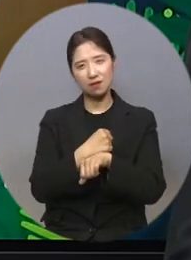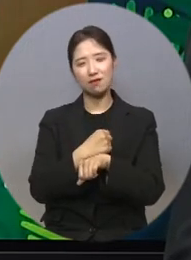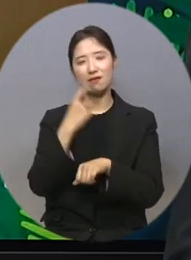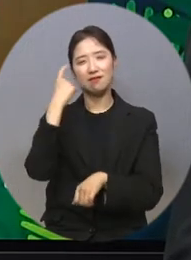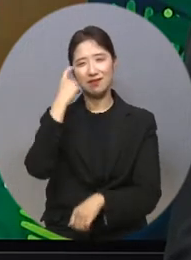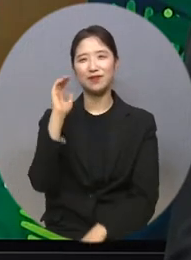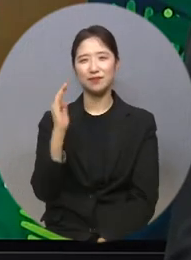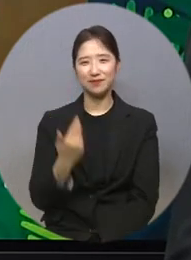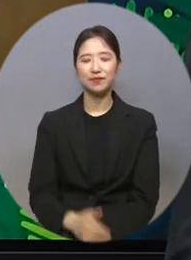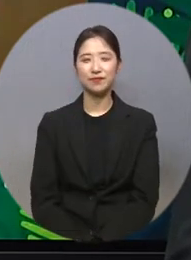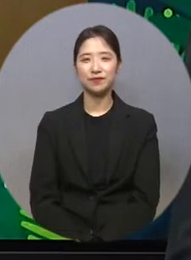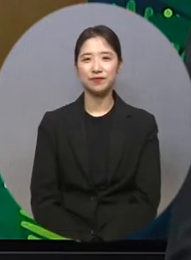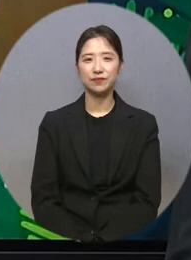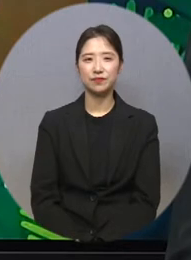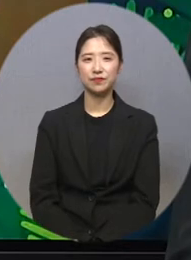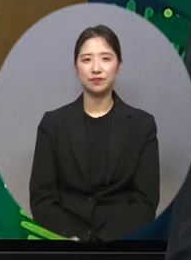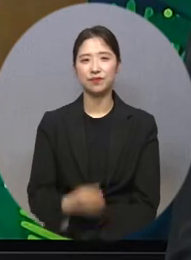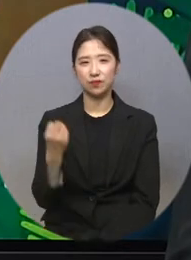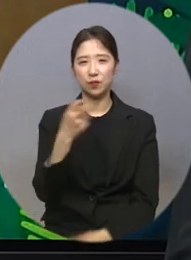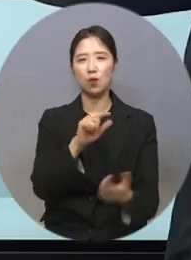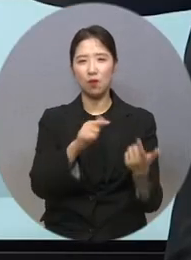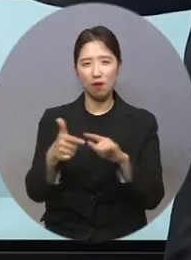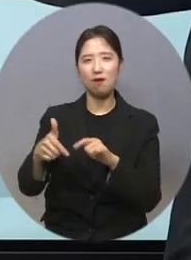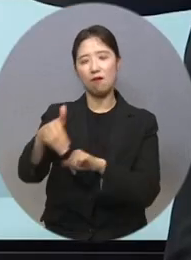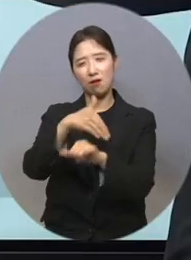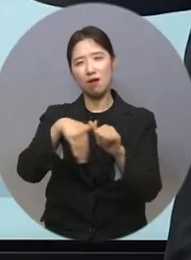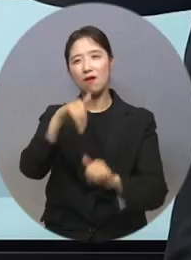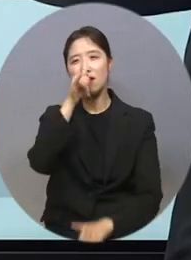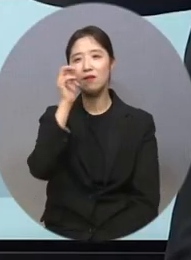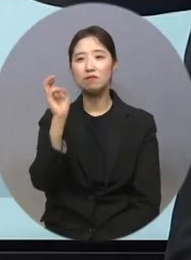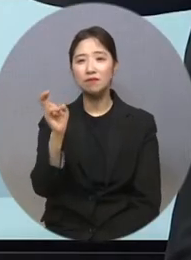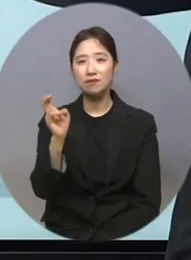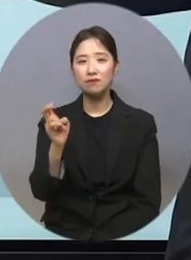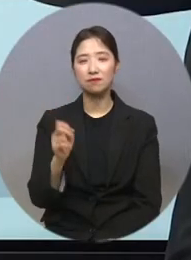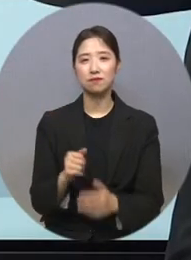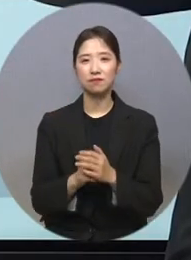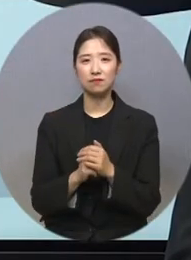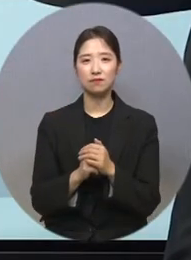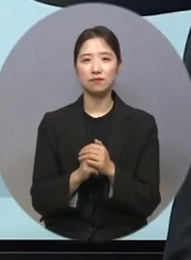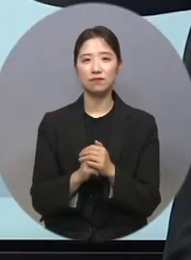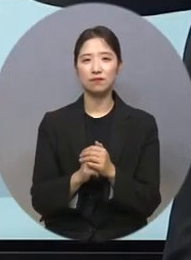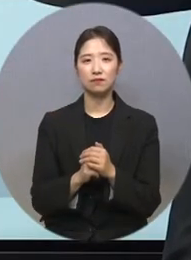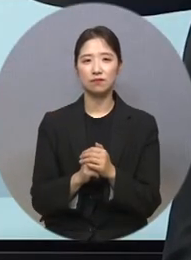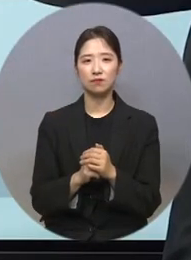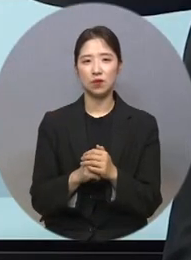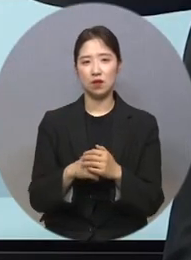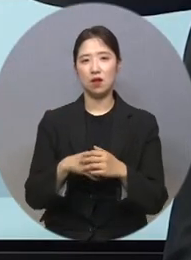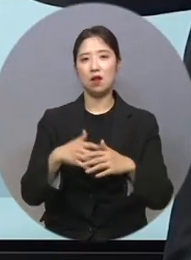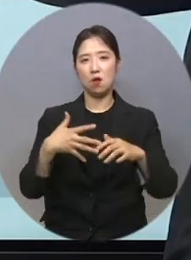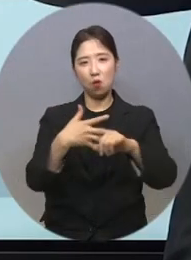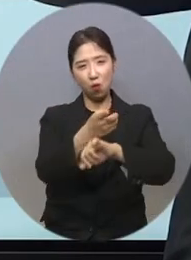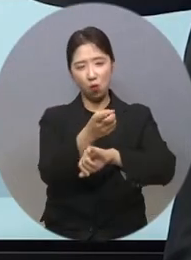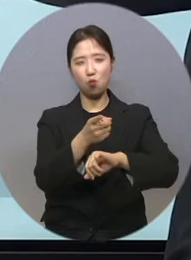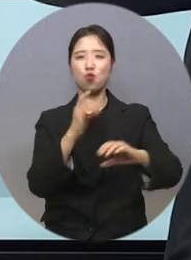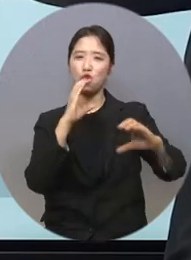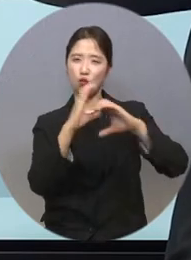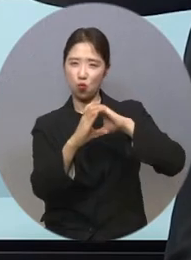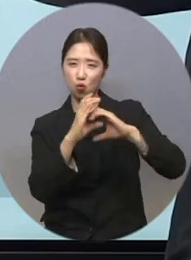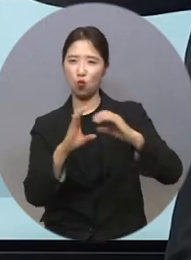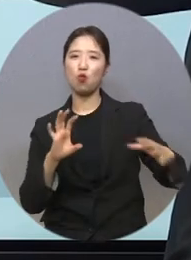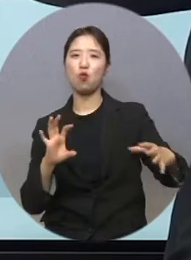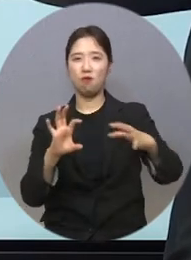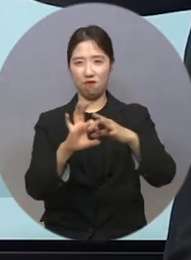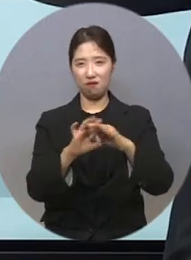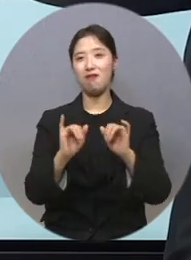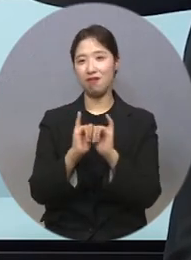들고요. 또 여러 가지 상황들이 있으셨을 것 같아요. 그러니까 뭐 외부와의 소통의 창구 역할, 그게